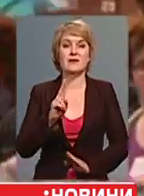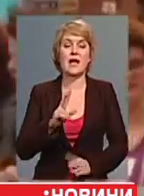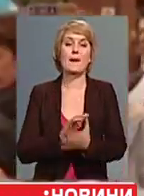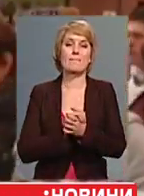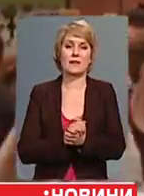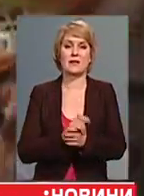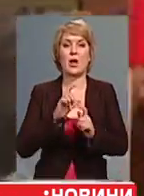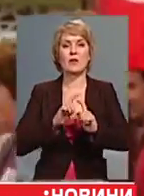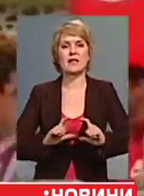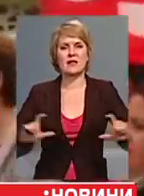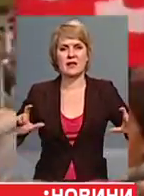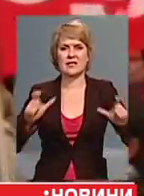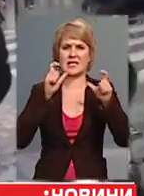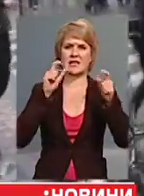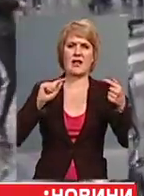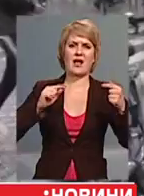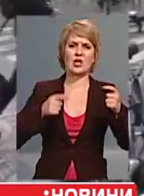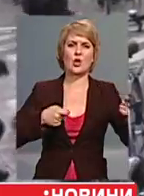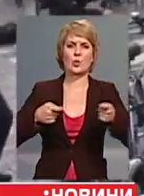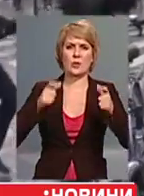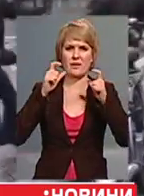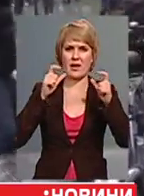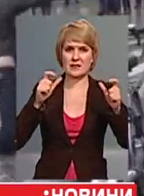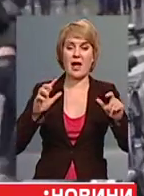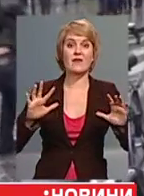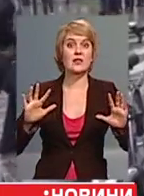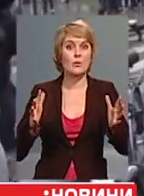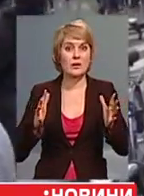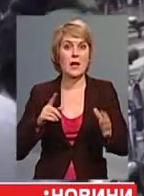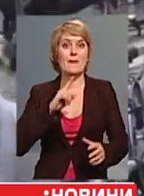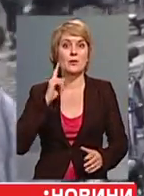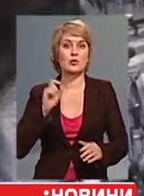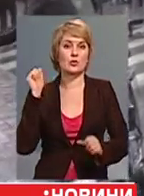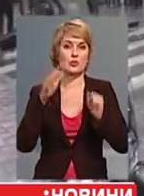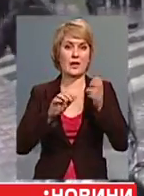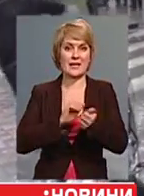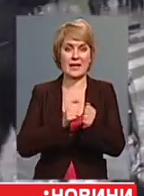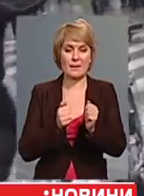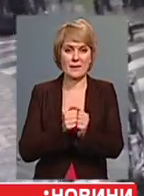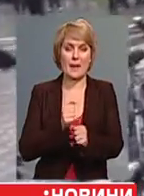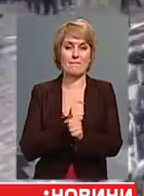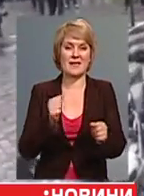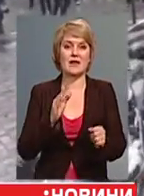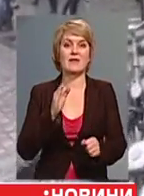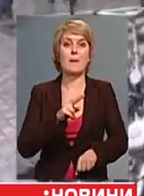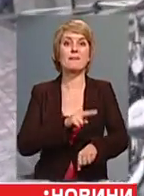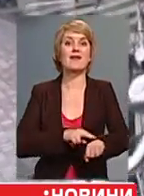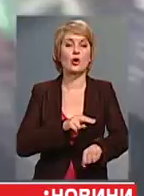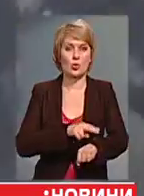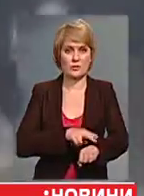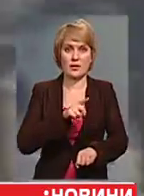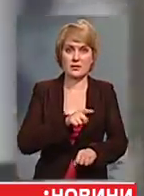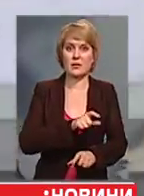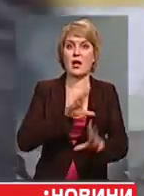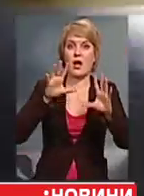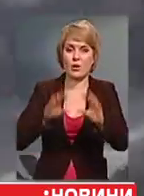плакати і транспаранти, вигукували антиурядові гасла. Але в якийсь момент молодики стали жбурляти каміння і петарди в правоохоронців. Ті